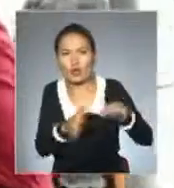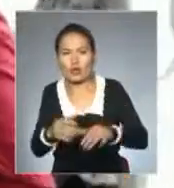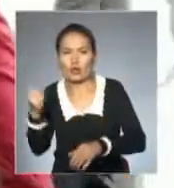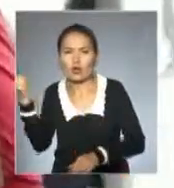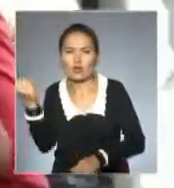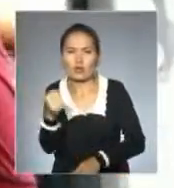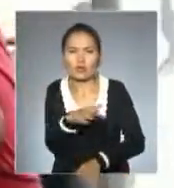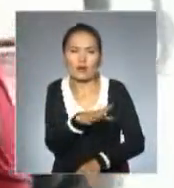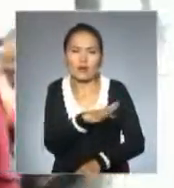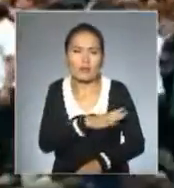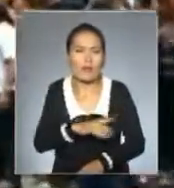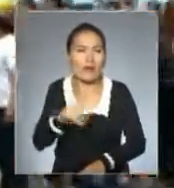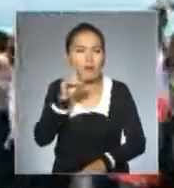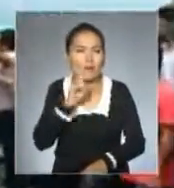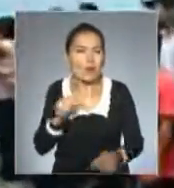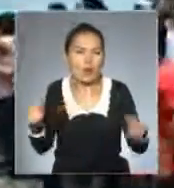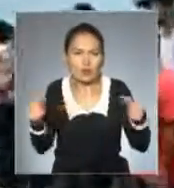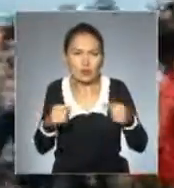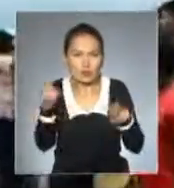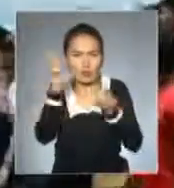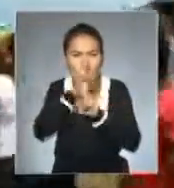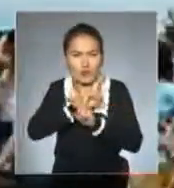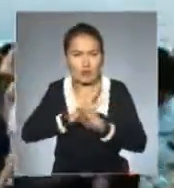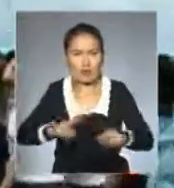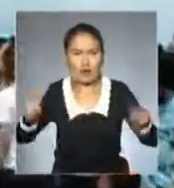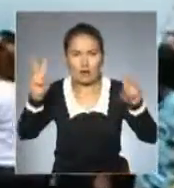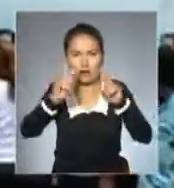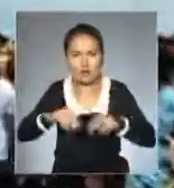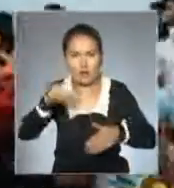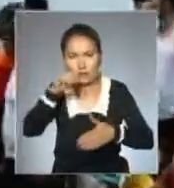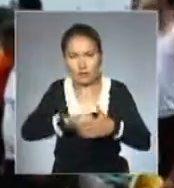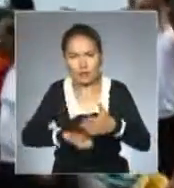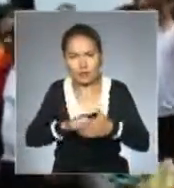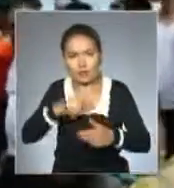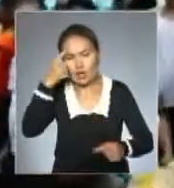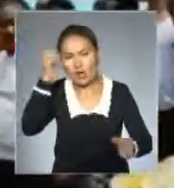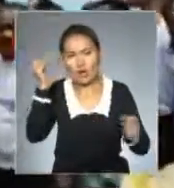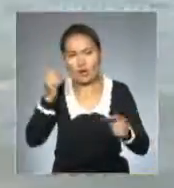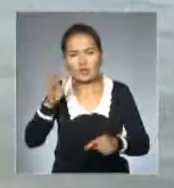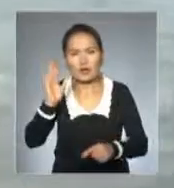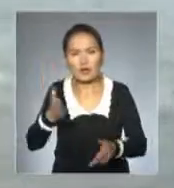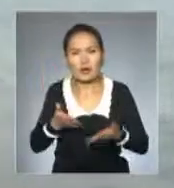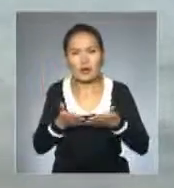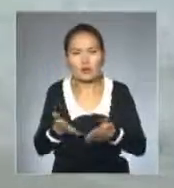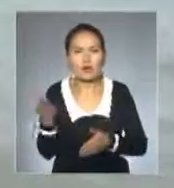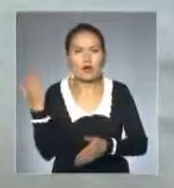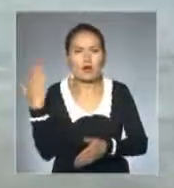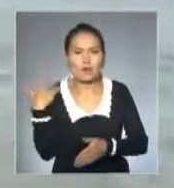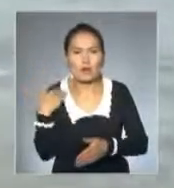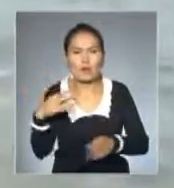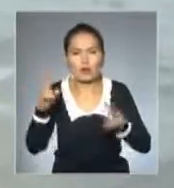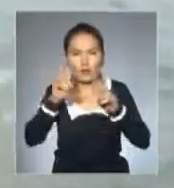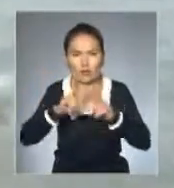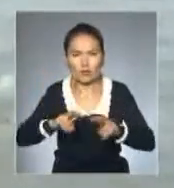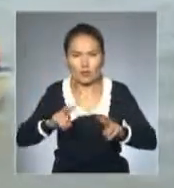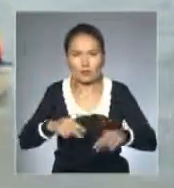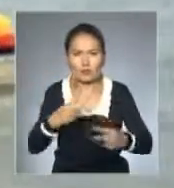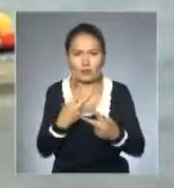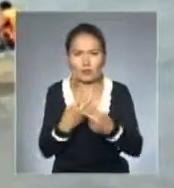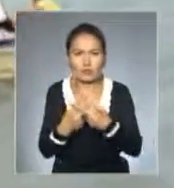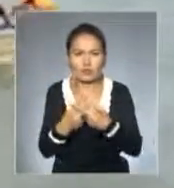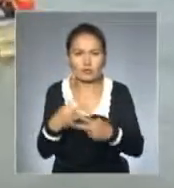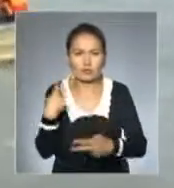билік адам факторының барында жоққа шығармайды. Тергеу амалдары жүріп жатыр. Капитан мен экипаж мүшелері тергеу аяқталғанға дейін қамауға